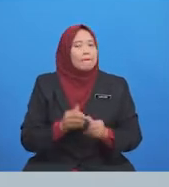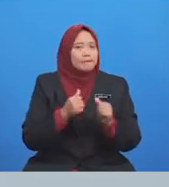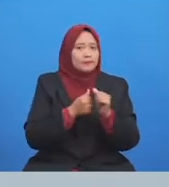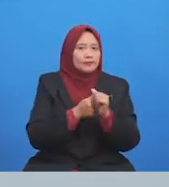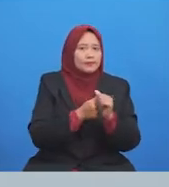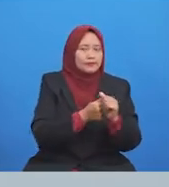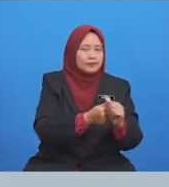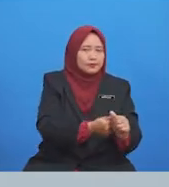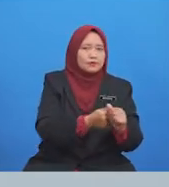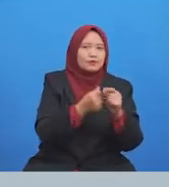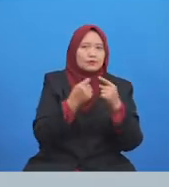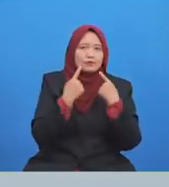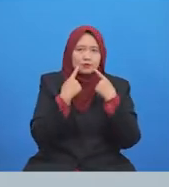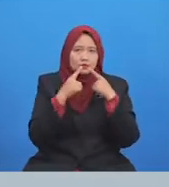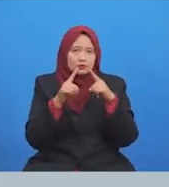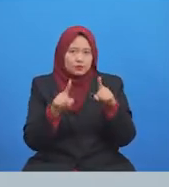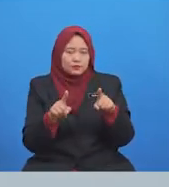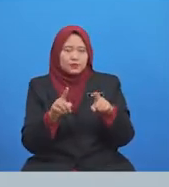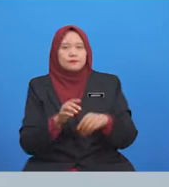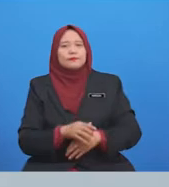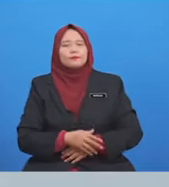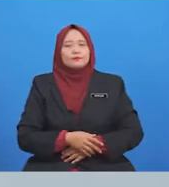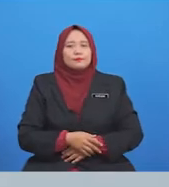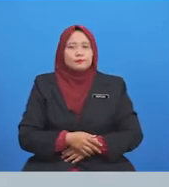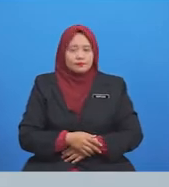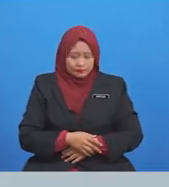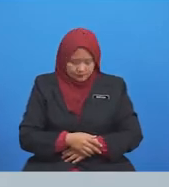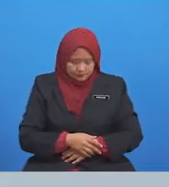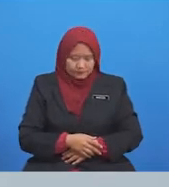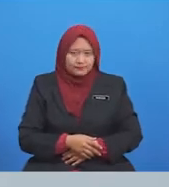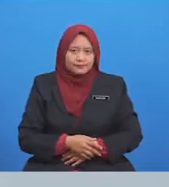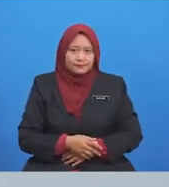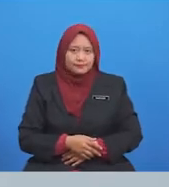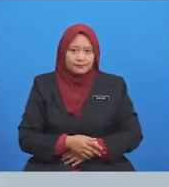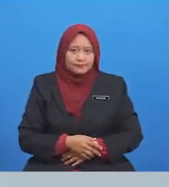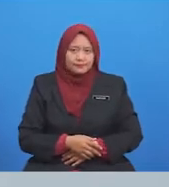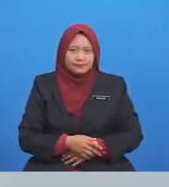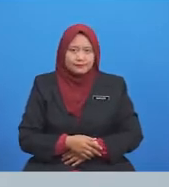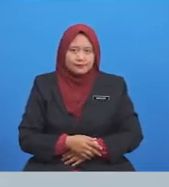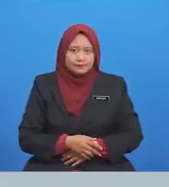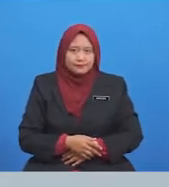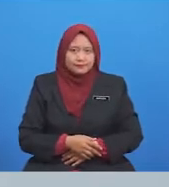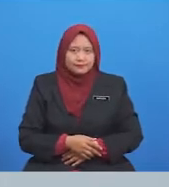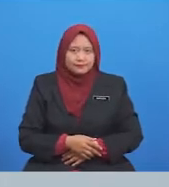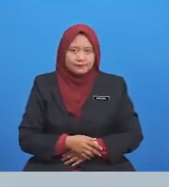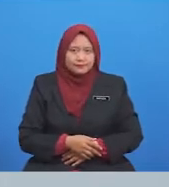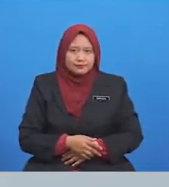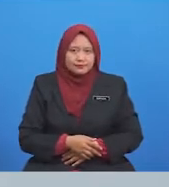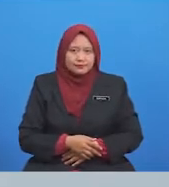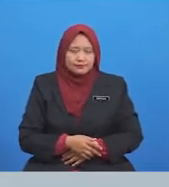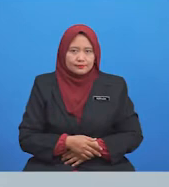Berikut merupakan contoh jawapan yang cikgu perolehi hasil aktiviti sebentar